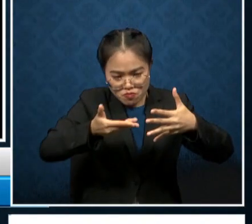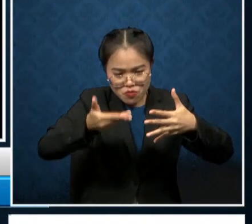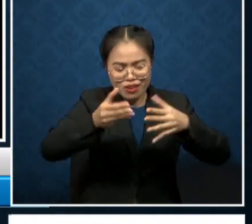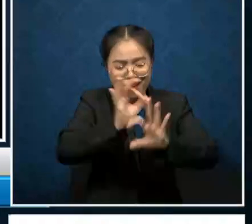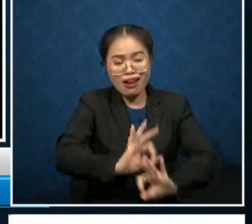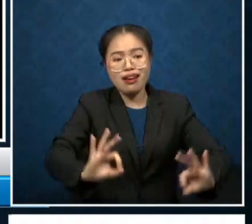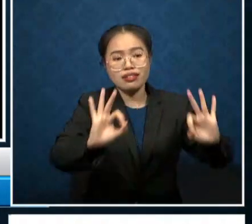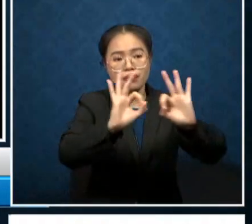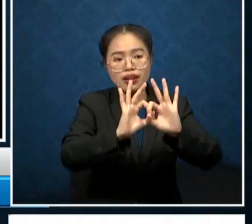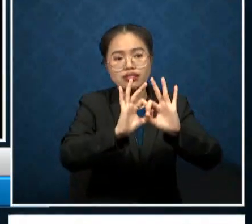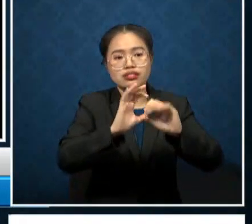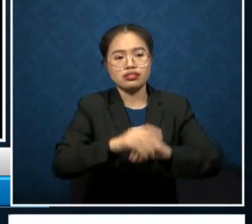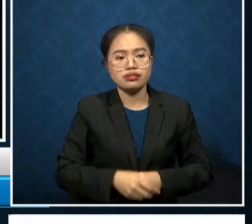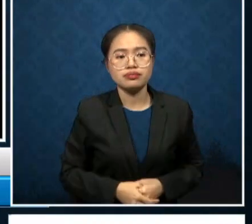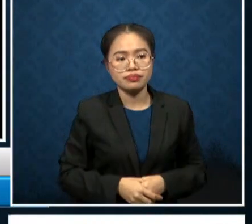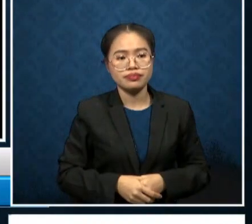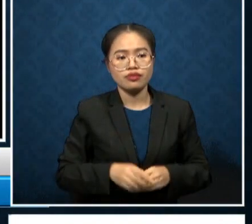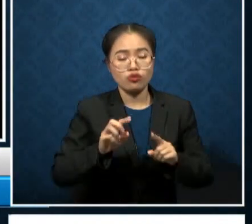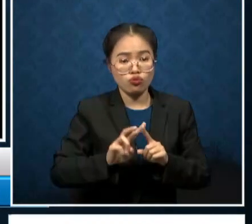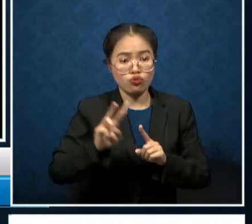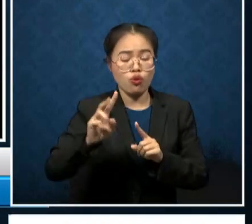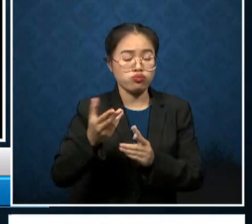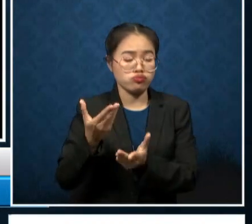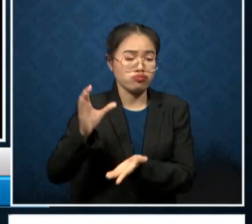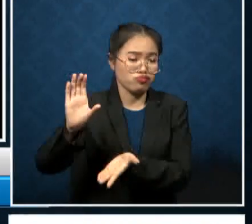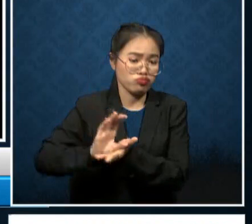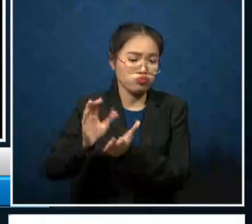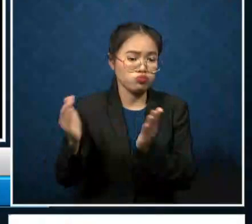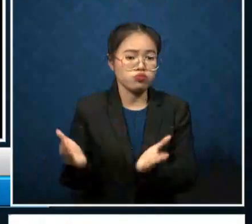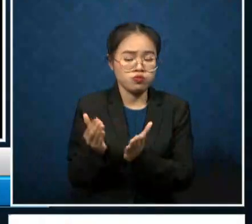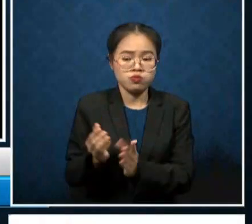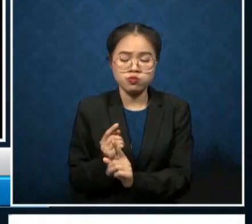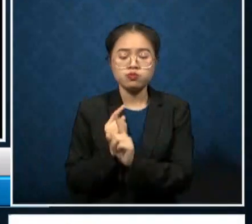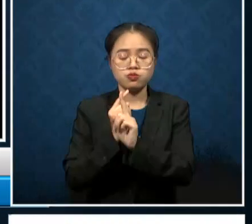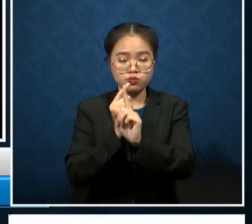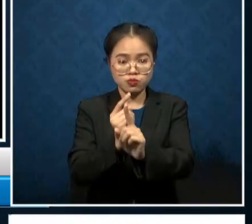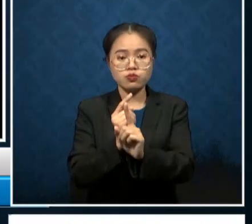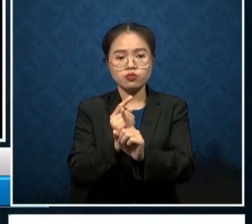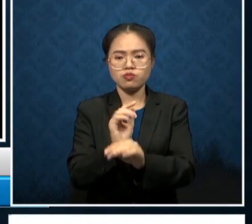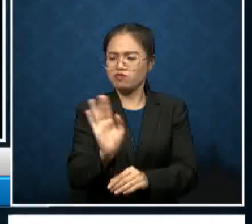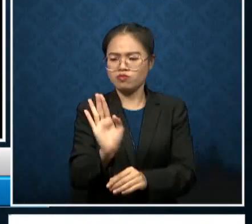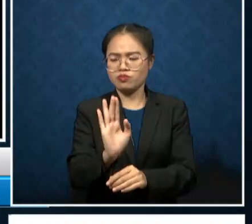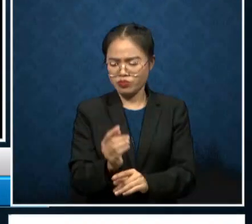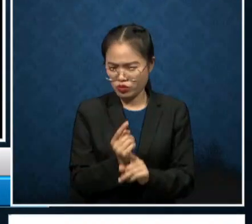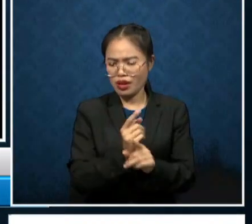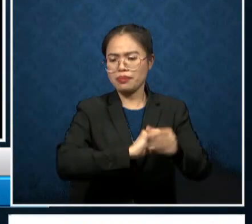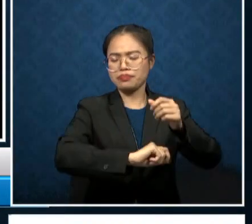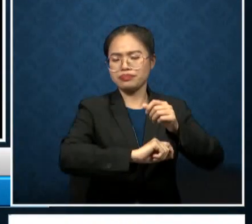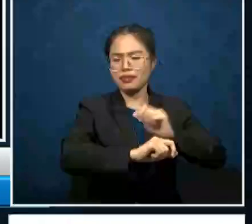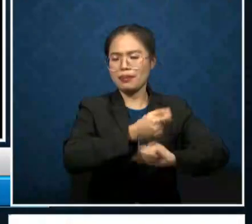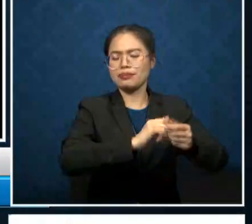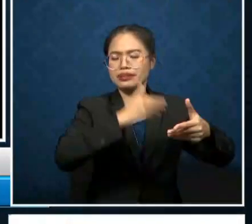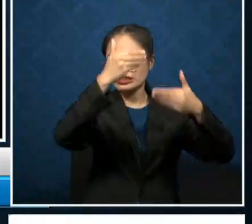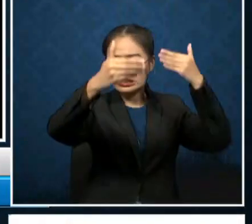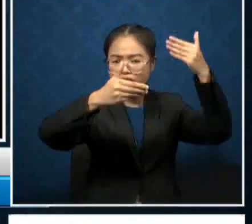สำคัญเป็นที่2การสนุนงบประมาณเพื่อการขับเคลื่อนมิใช่แค่เป็นไปตามฟังก์ชันของหน่วยแต่ต้องเป็นไปตามกิจกรรมและความ